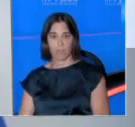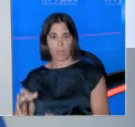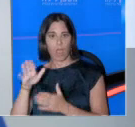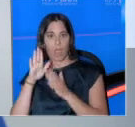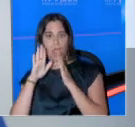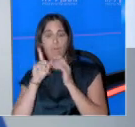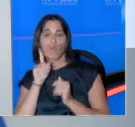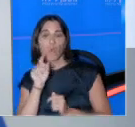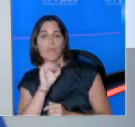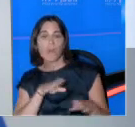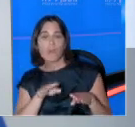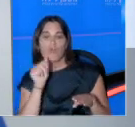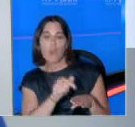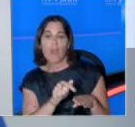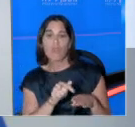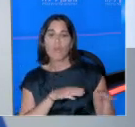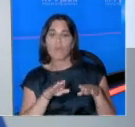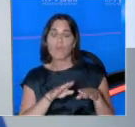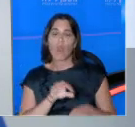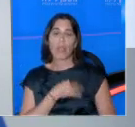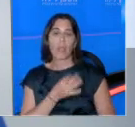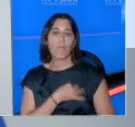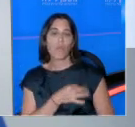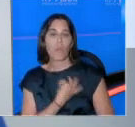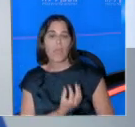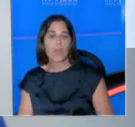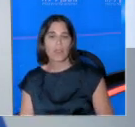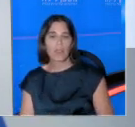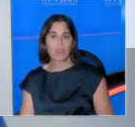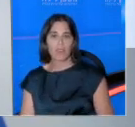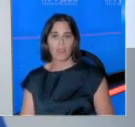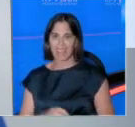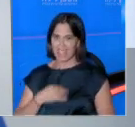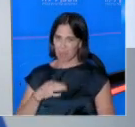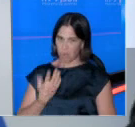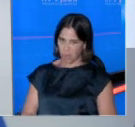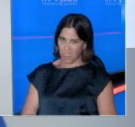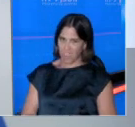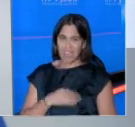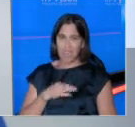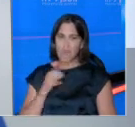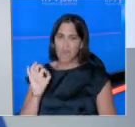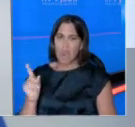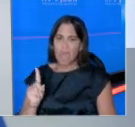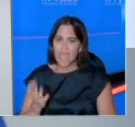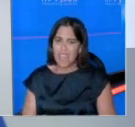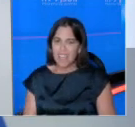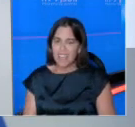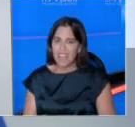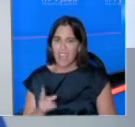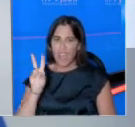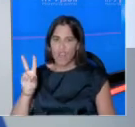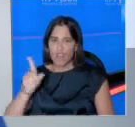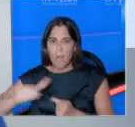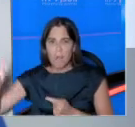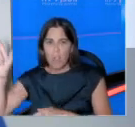קוראים לממשלה הזאת ממשלת ריפוי. ממשלת ריפוי. ריפוי של מי? האם 2 מיליון